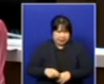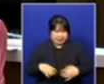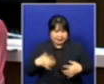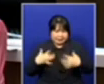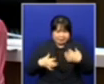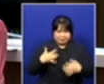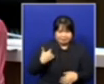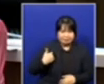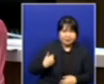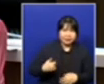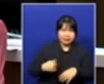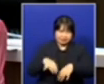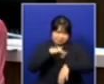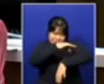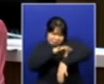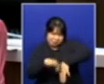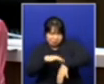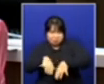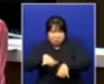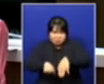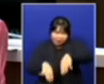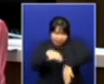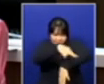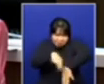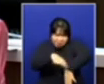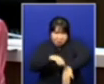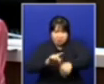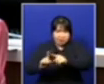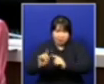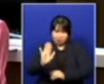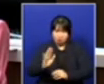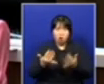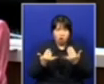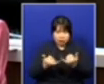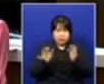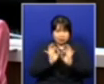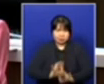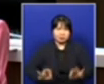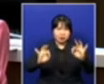ล่วงหมดไม่ได้ท่านประธานครับระบบรัฐสภาท่านต้องฟังให้เยอะ